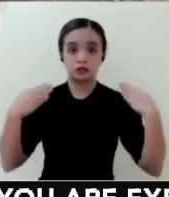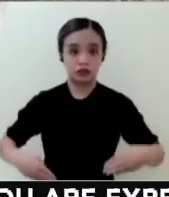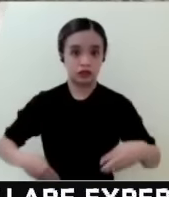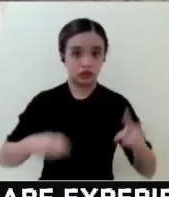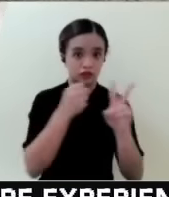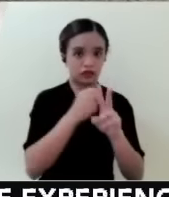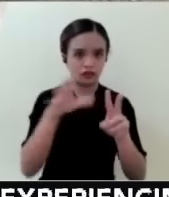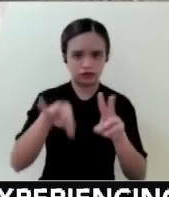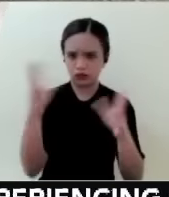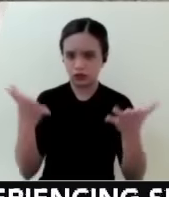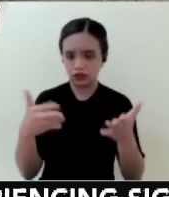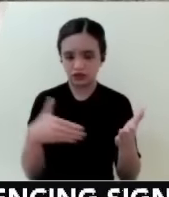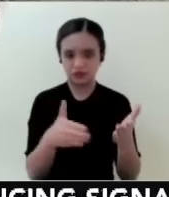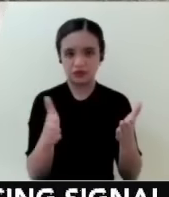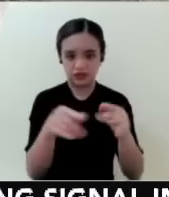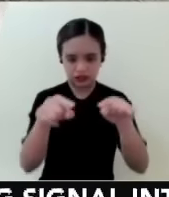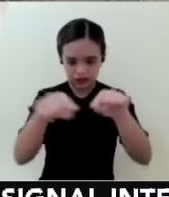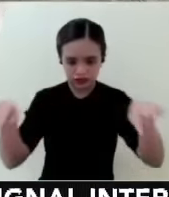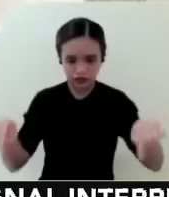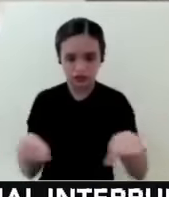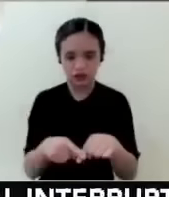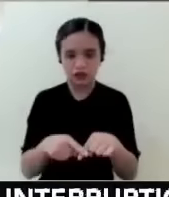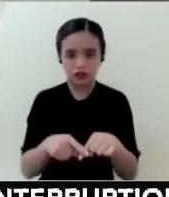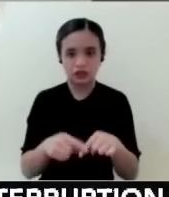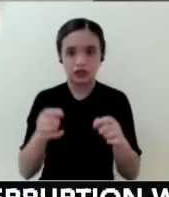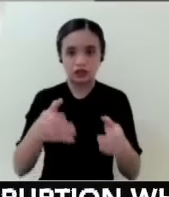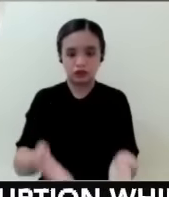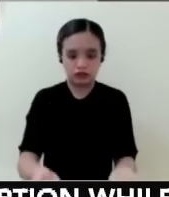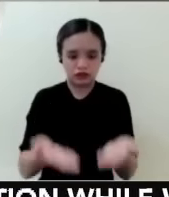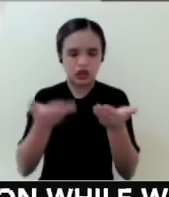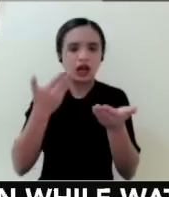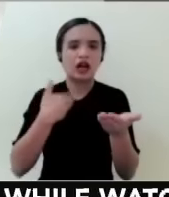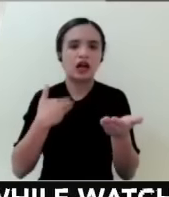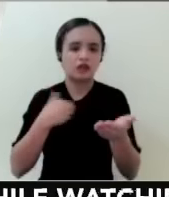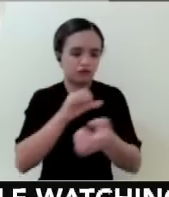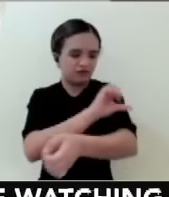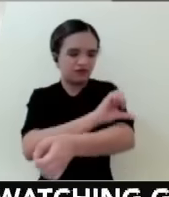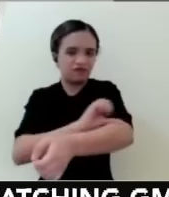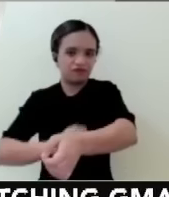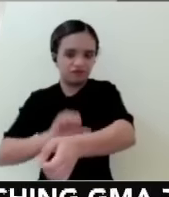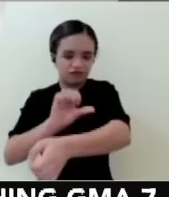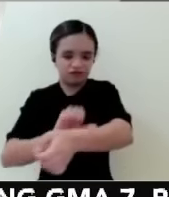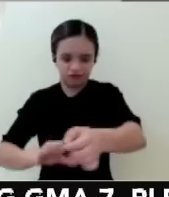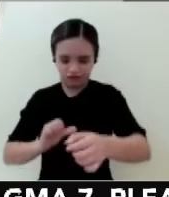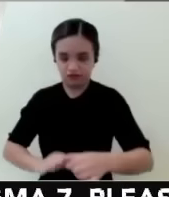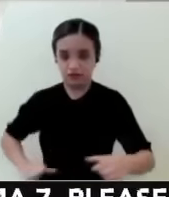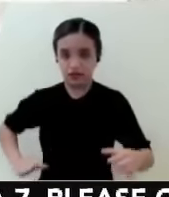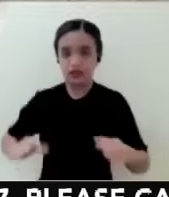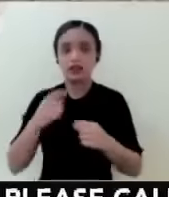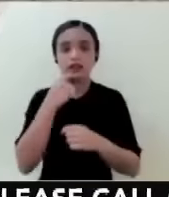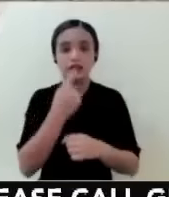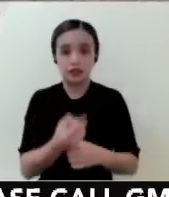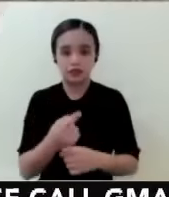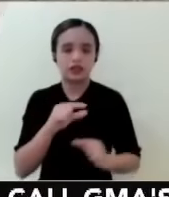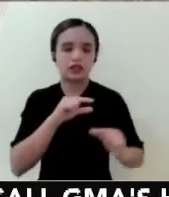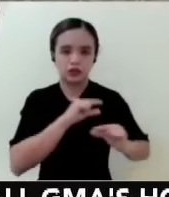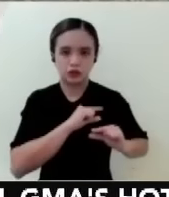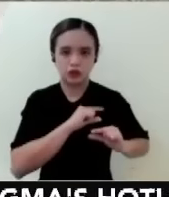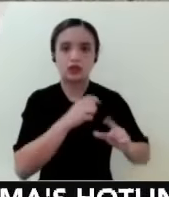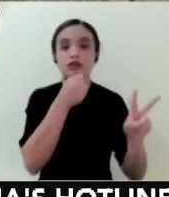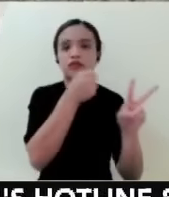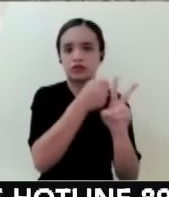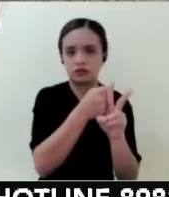nitong Webes. At nang maiahon, nakita mga sugat sa braso at katawan. Ayon sa pulisya, security guard ang biktima na